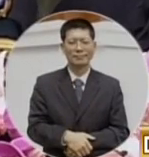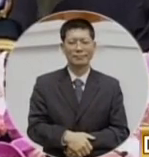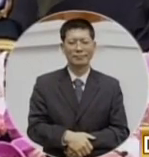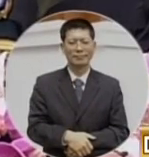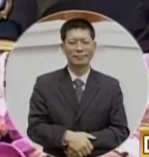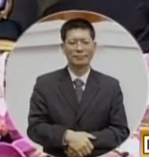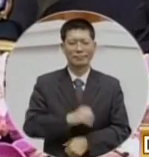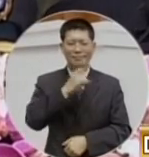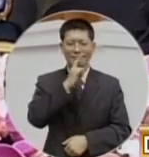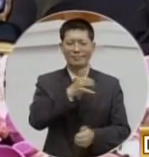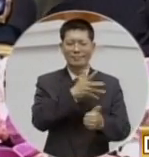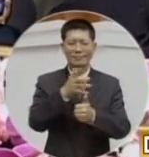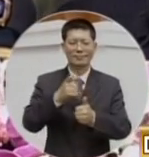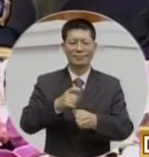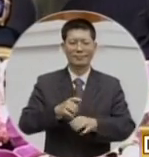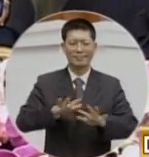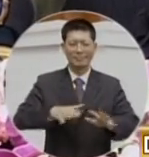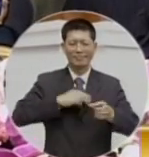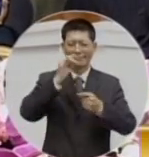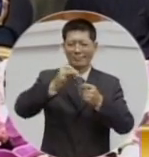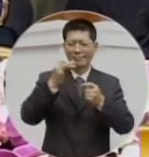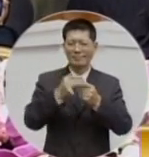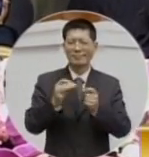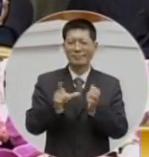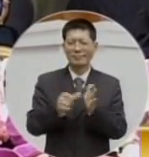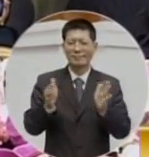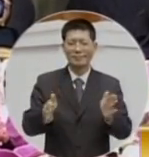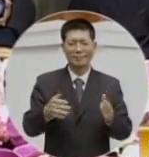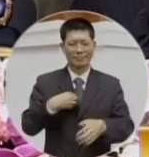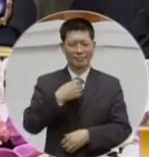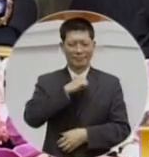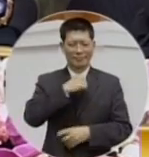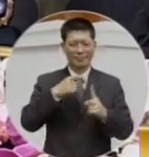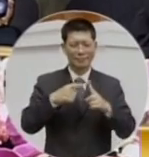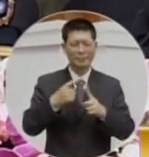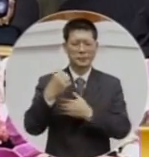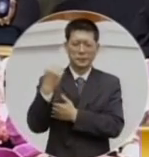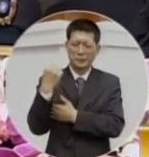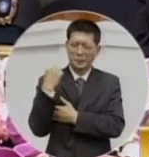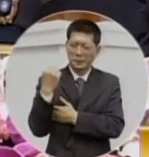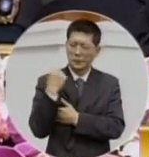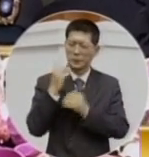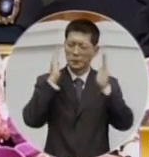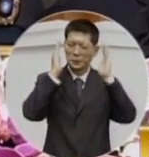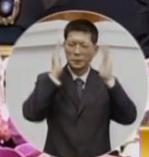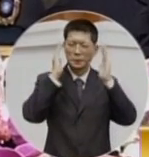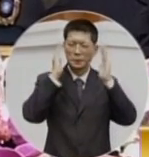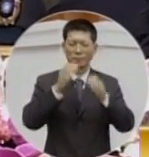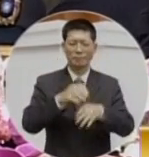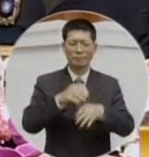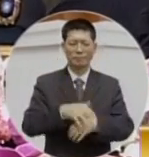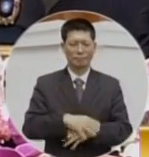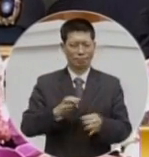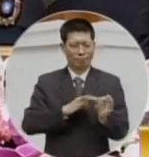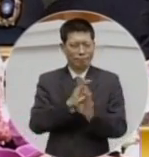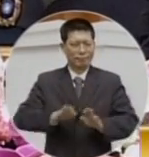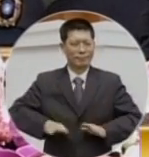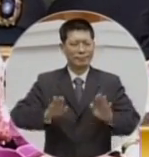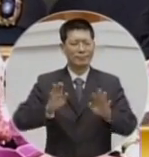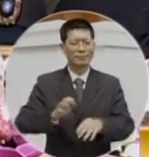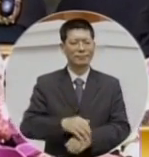各位乡亲，这一百年来，台湾人打拼努力，经济发